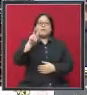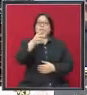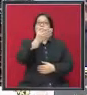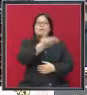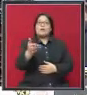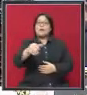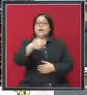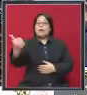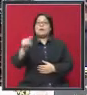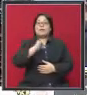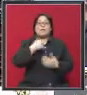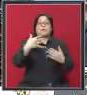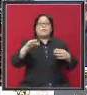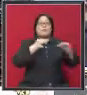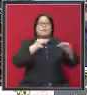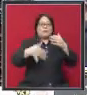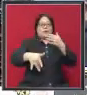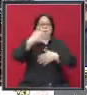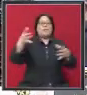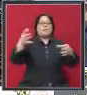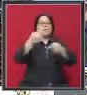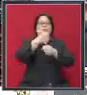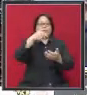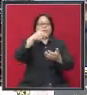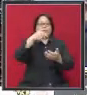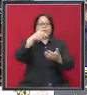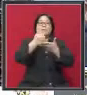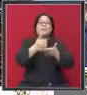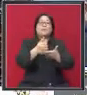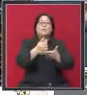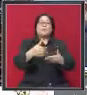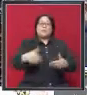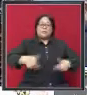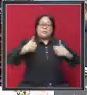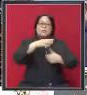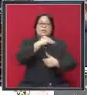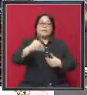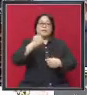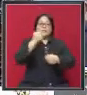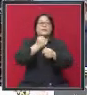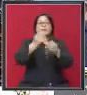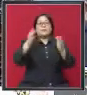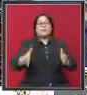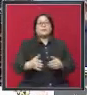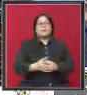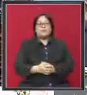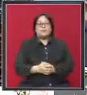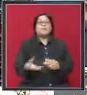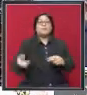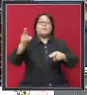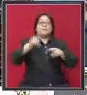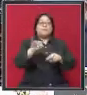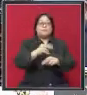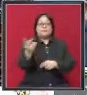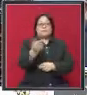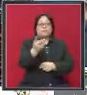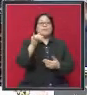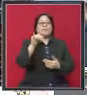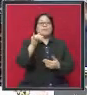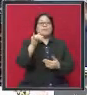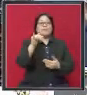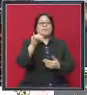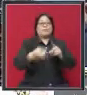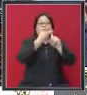dua perkara lain yang telah saya sebut di awal pengulungan ini, iaitu bantuan langsung dan juga pekerjaan. Tambahan lagi, kedua-dua perkara